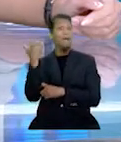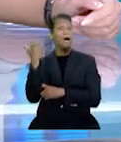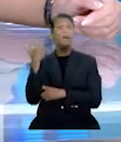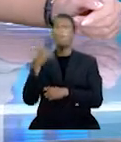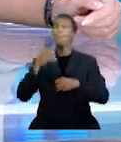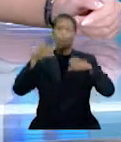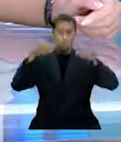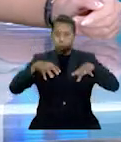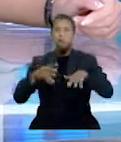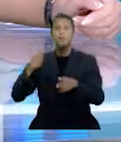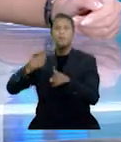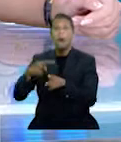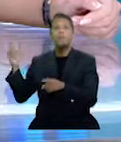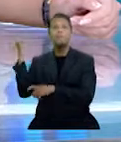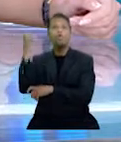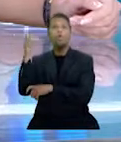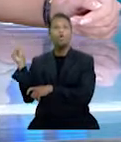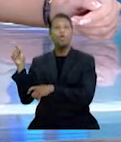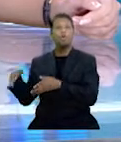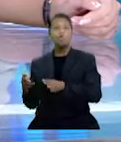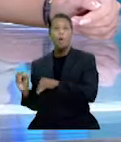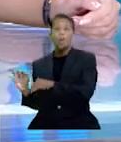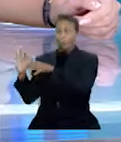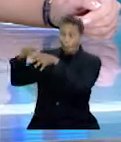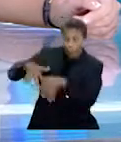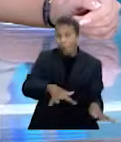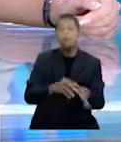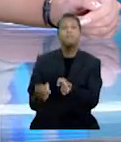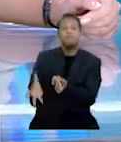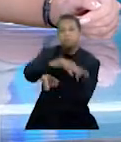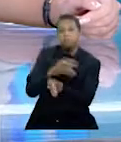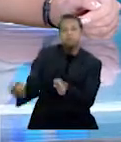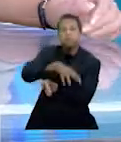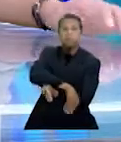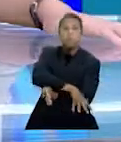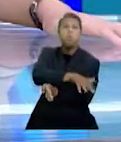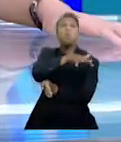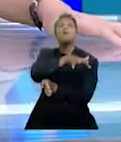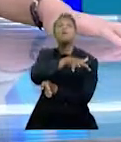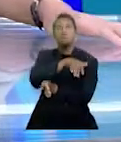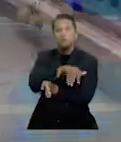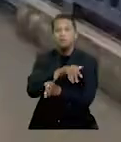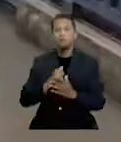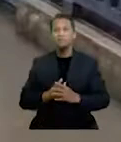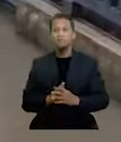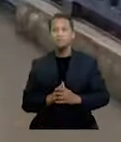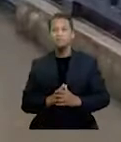air kiriman dari Bogor membuat Kali Angke meluap hingga ke permukiman warga.